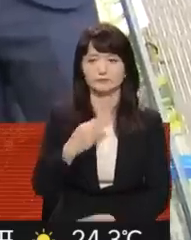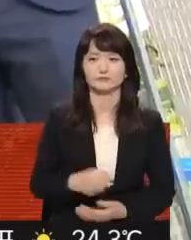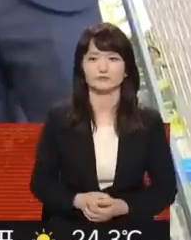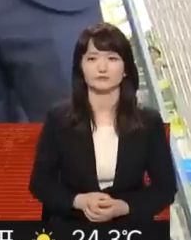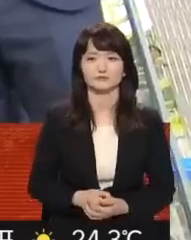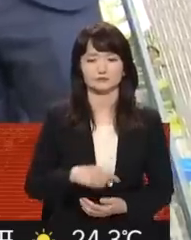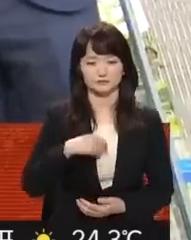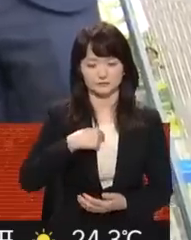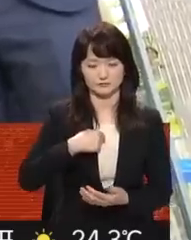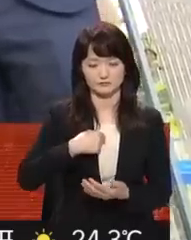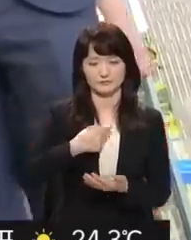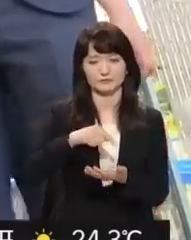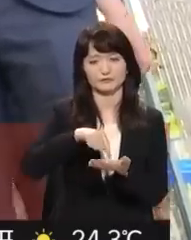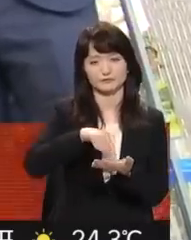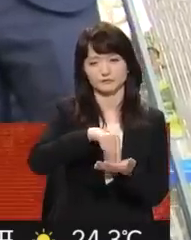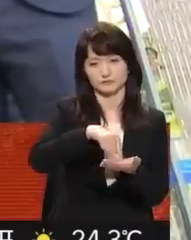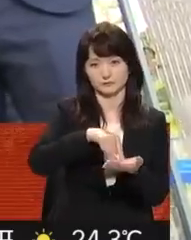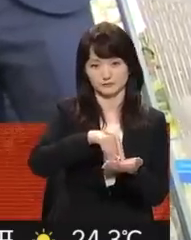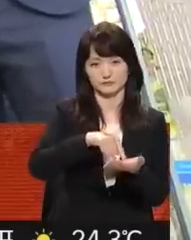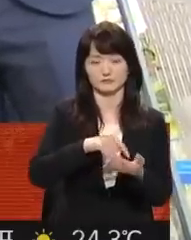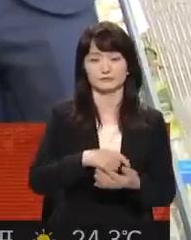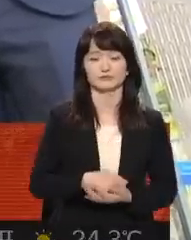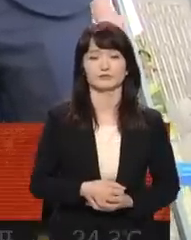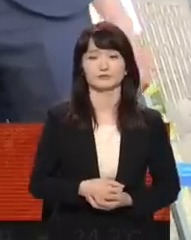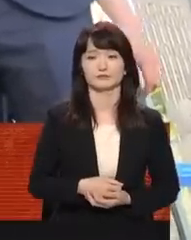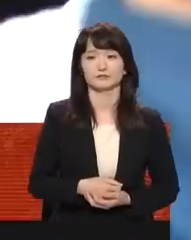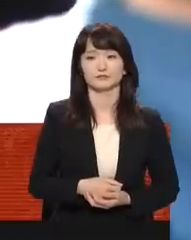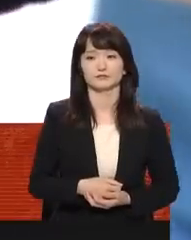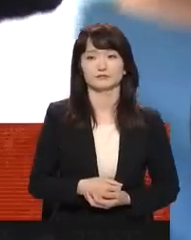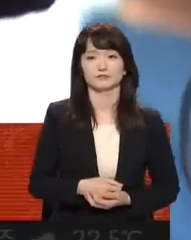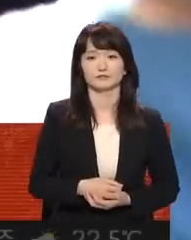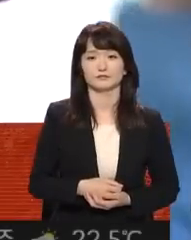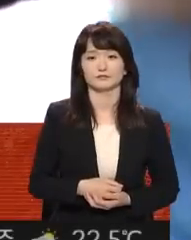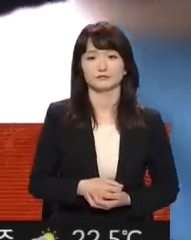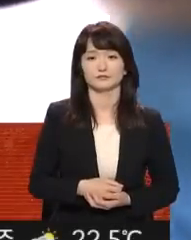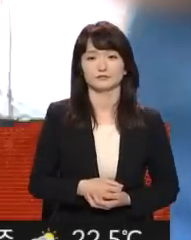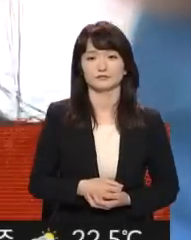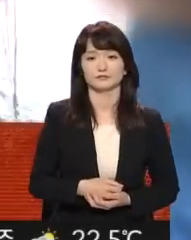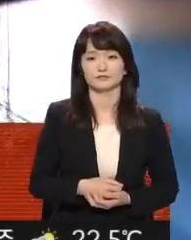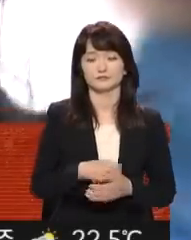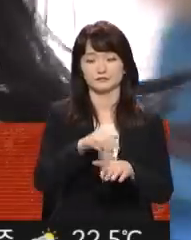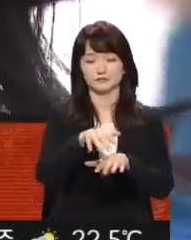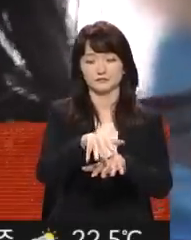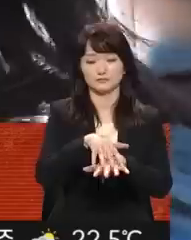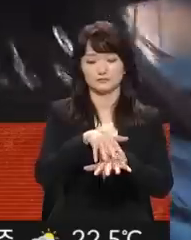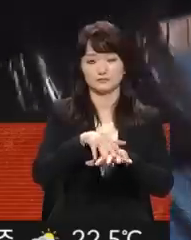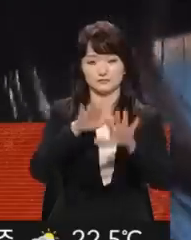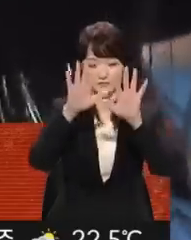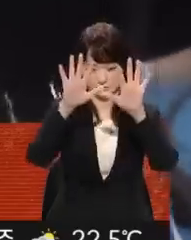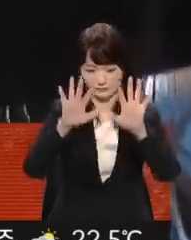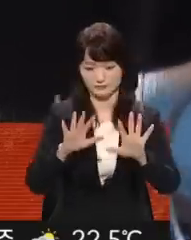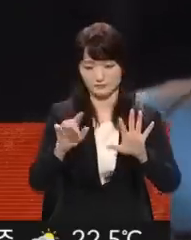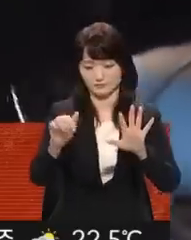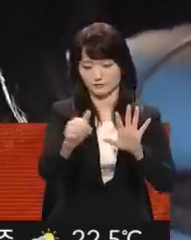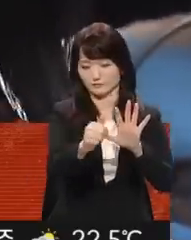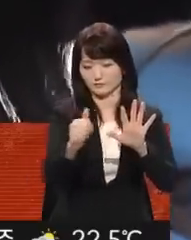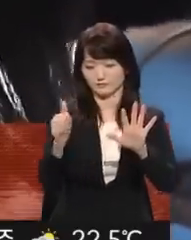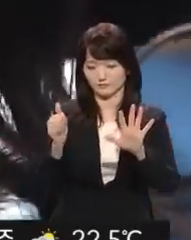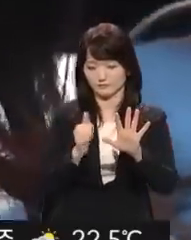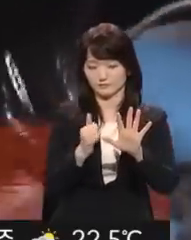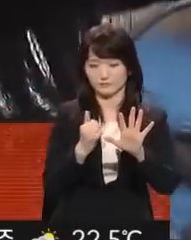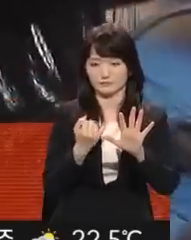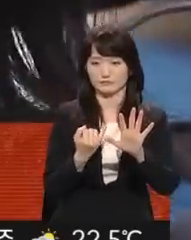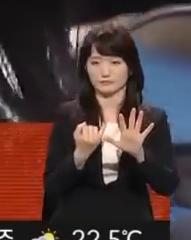자발적 외톨이 뭐 좋습니다 그런데 커튼 뒤에가 있고 뭐 커튼 뒤에서 혼자 숨어서 뭘 먹고